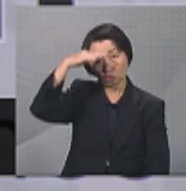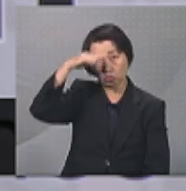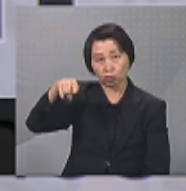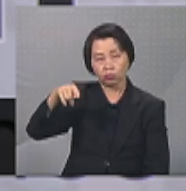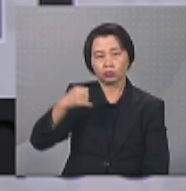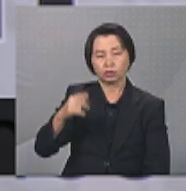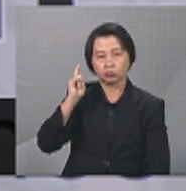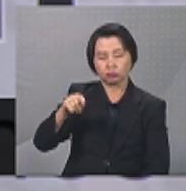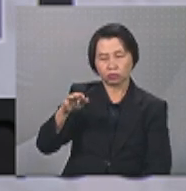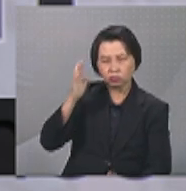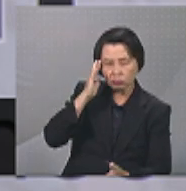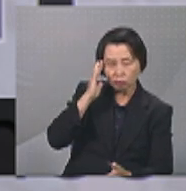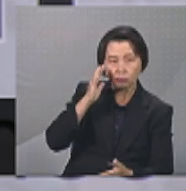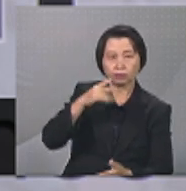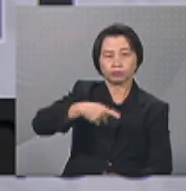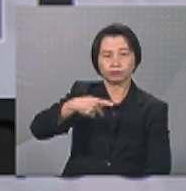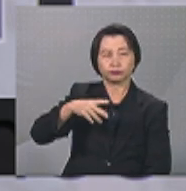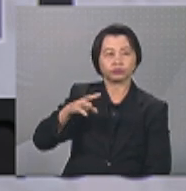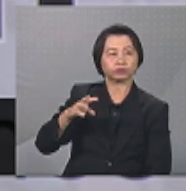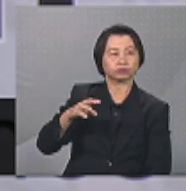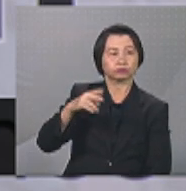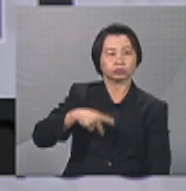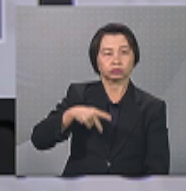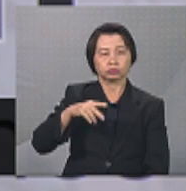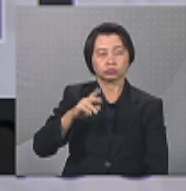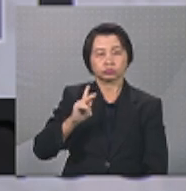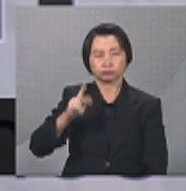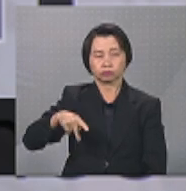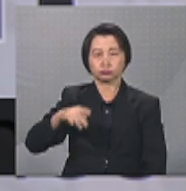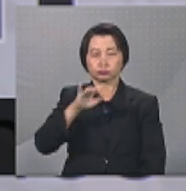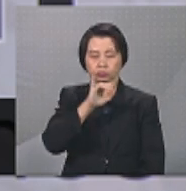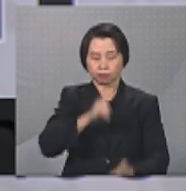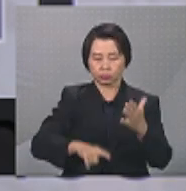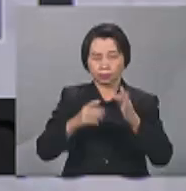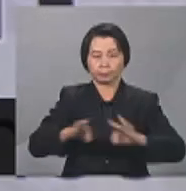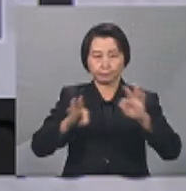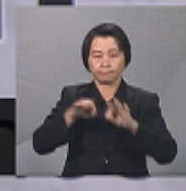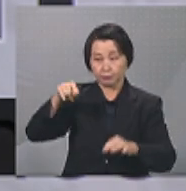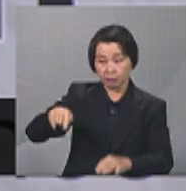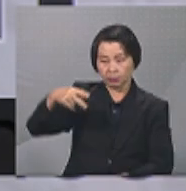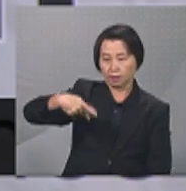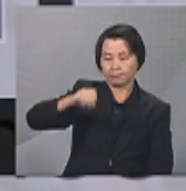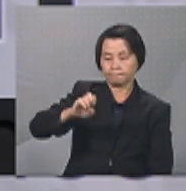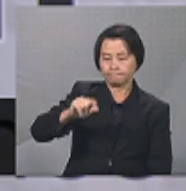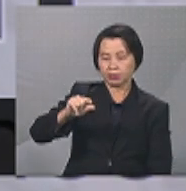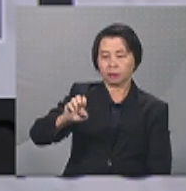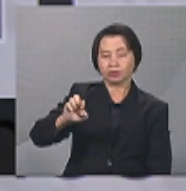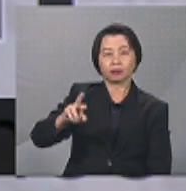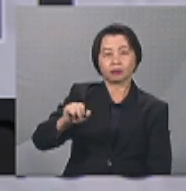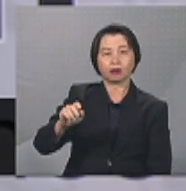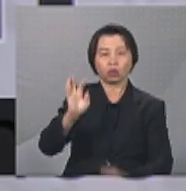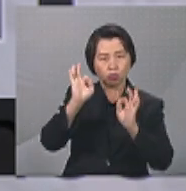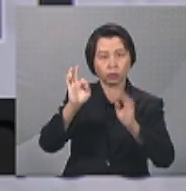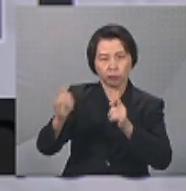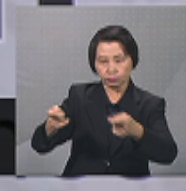kawalan, perintah kawalan pergerakan. Jadi yang apa yang penting ialah di Pengerang memang terkawal, tetapi kluster ni